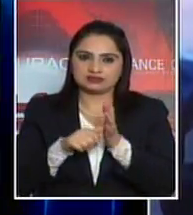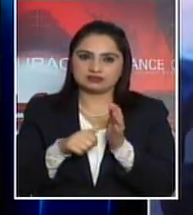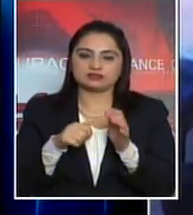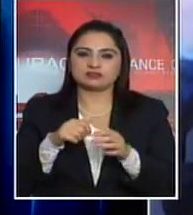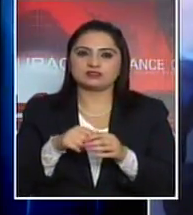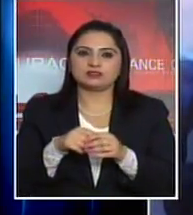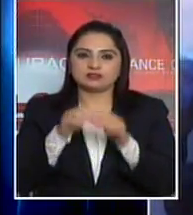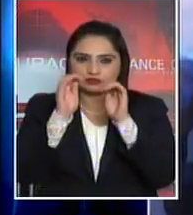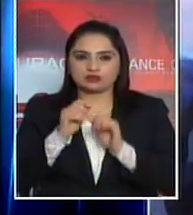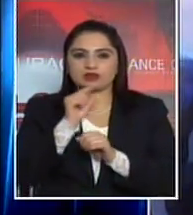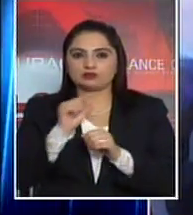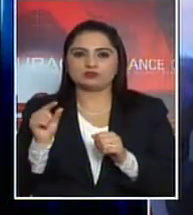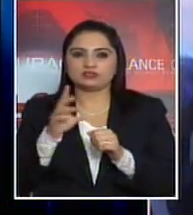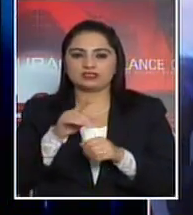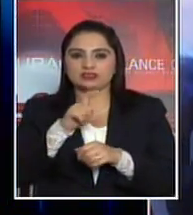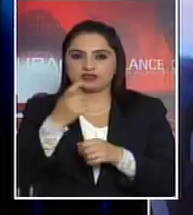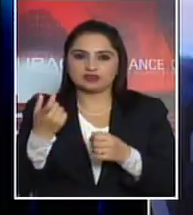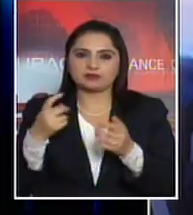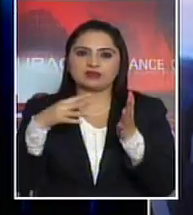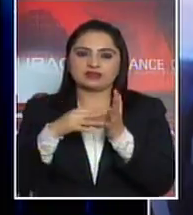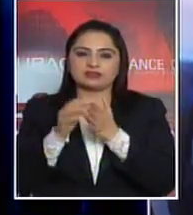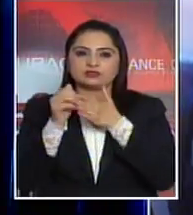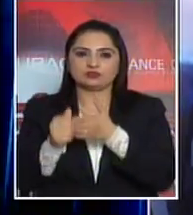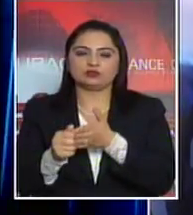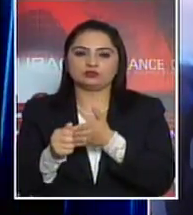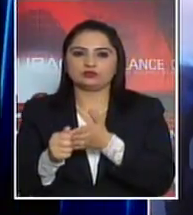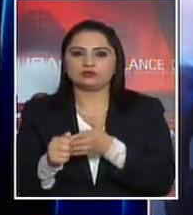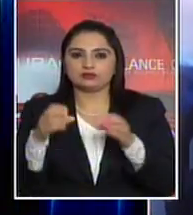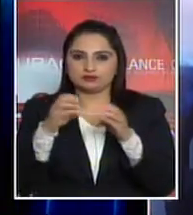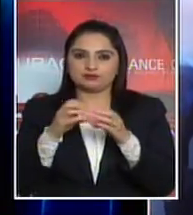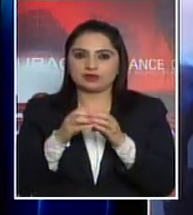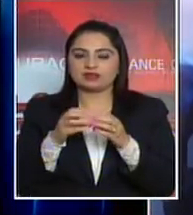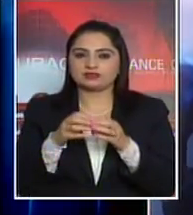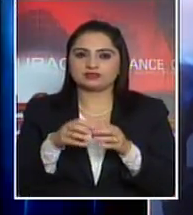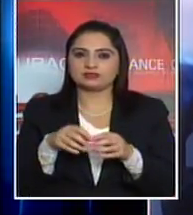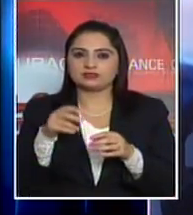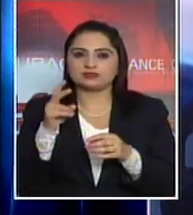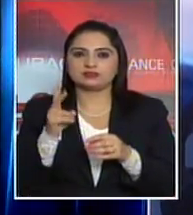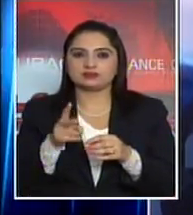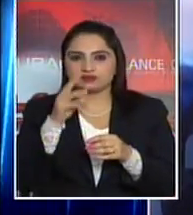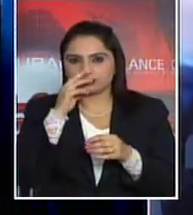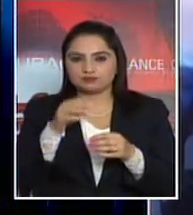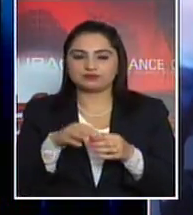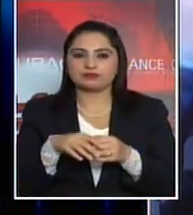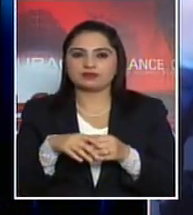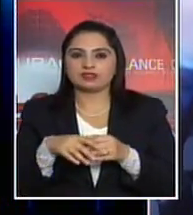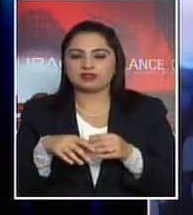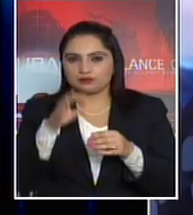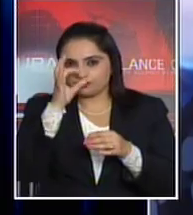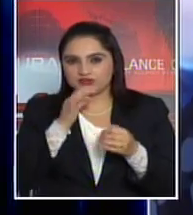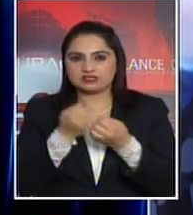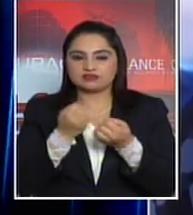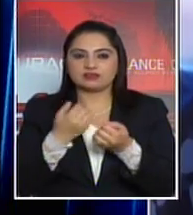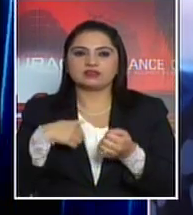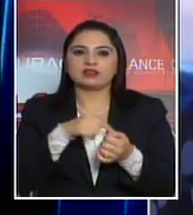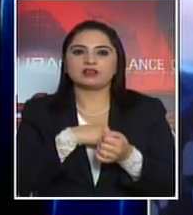विषय होइन। नेपाली काङ्ग्रेसको नेतृत्व र पार्टी, समग्र पार्टी त्यसको अगुवाई गर्नुपर्छ। खास गरिकन अब